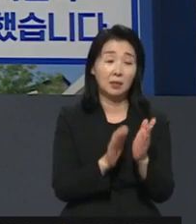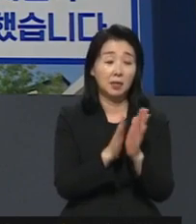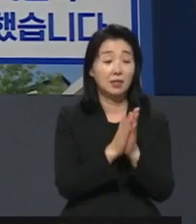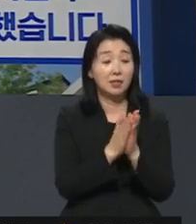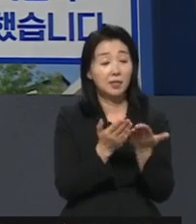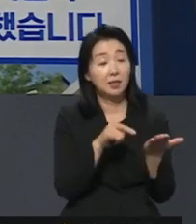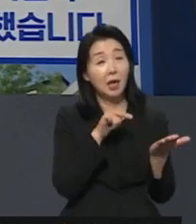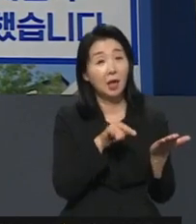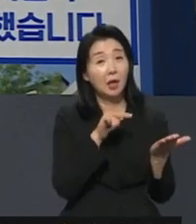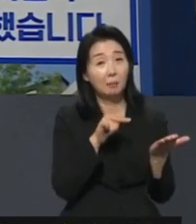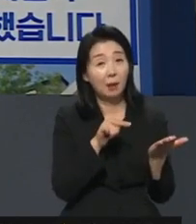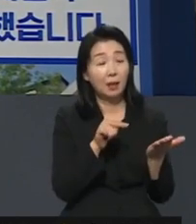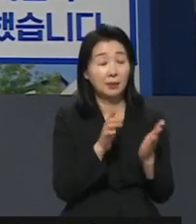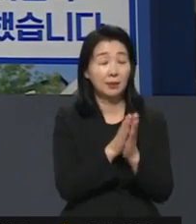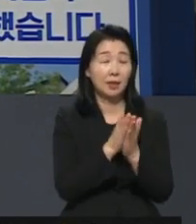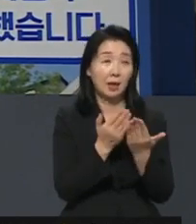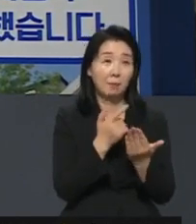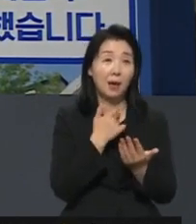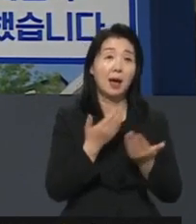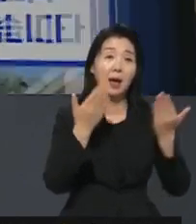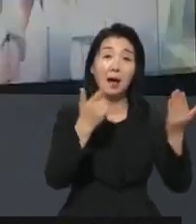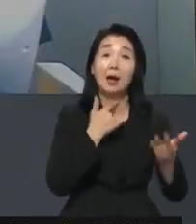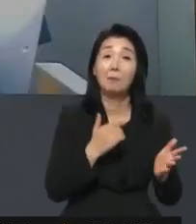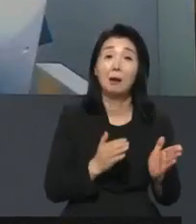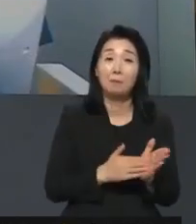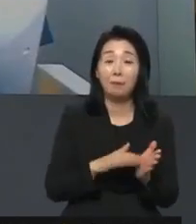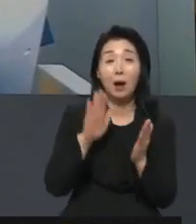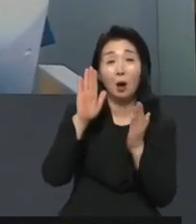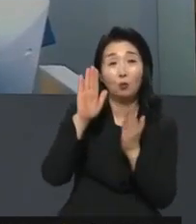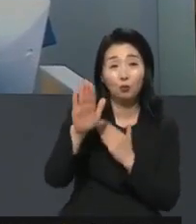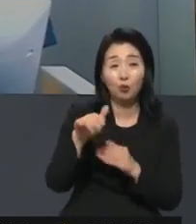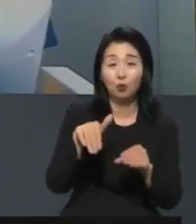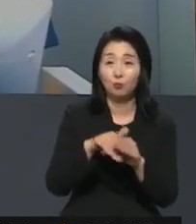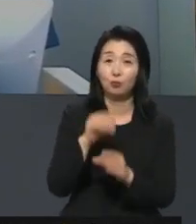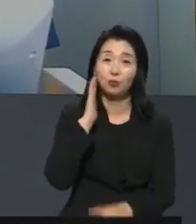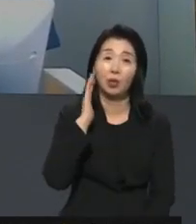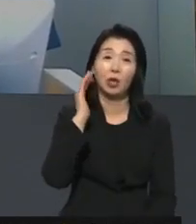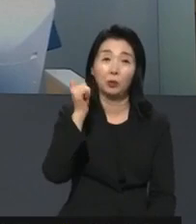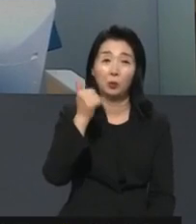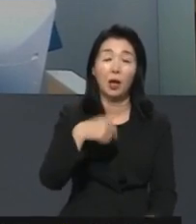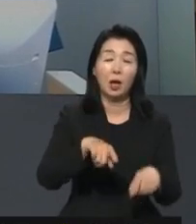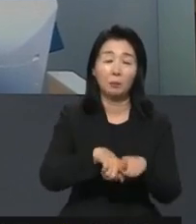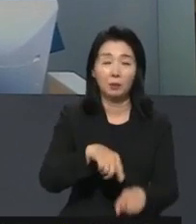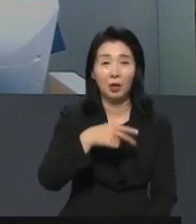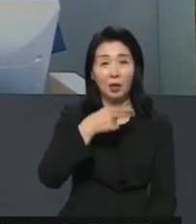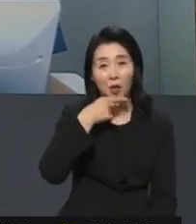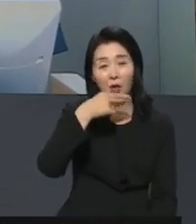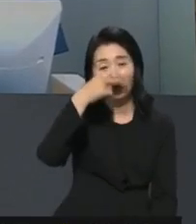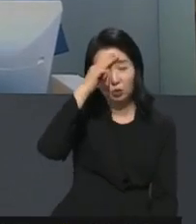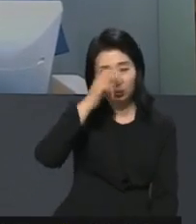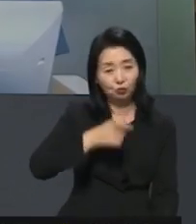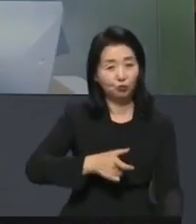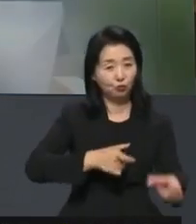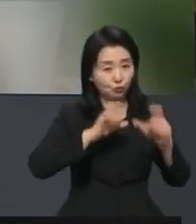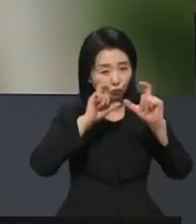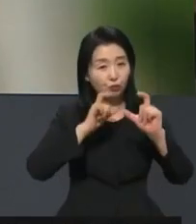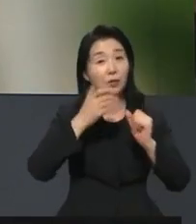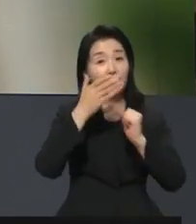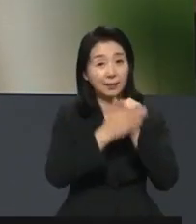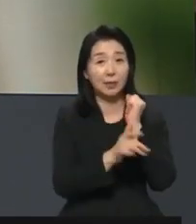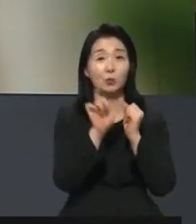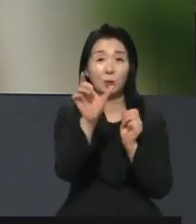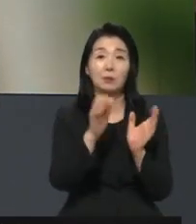책방에서 책방지기로 잠시 봉사를 한 후에 문 전 대통령과 이 단둘이 술을 마시는 이런